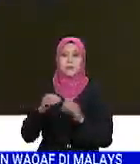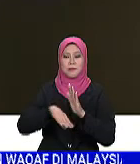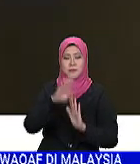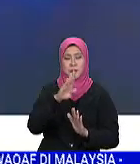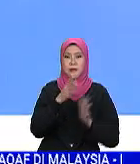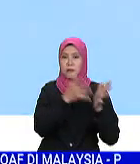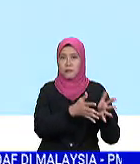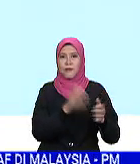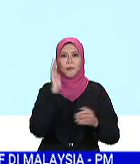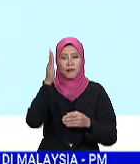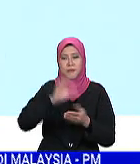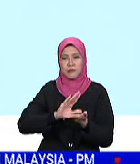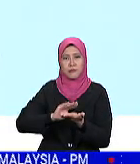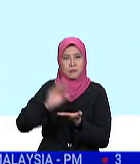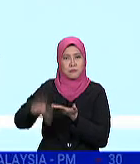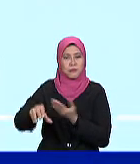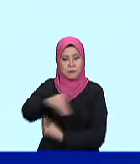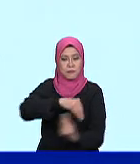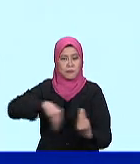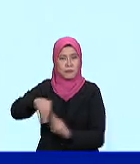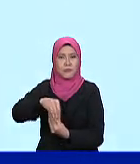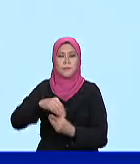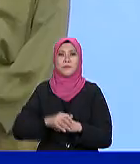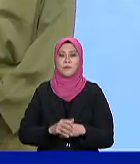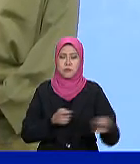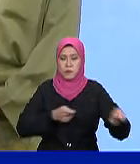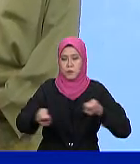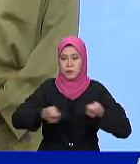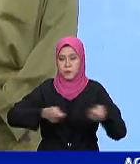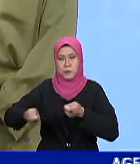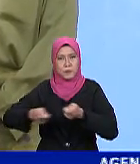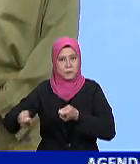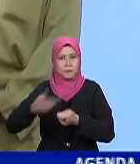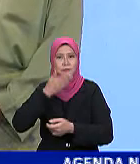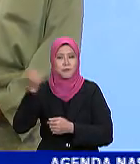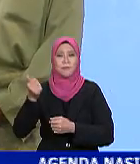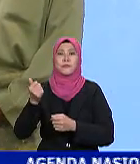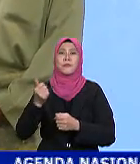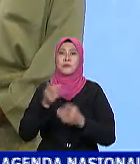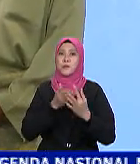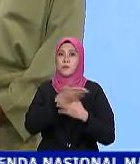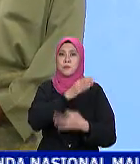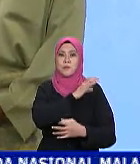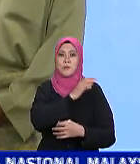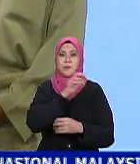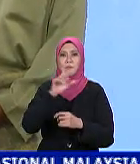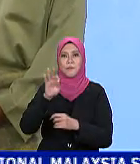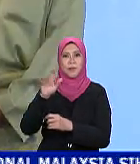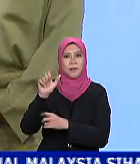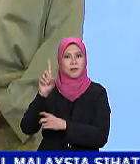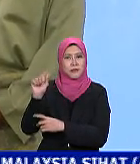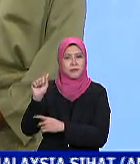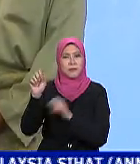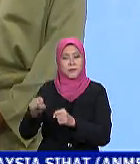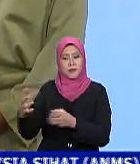selebihnya akan dilabur semula. Dengan tadbir urus yang jitu, menerusi Wakaf Felda, ia dijangka akan mampu menguruskan aset